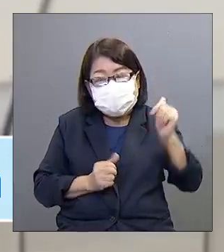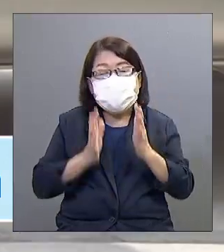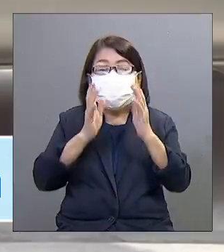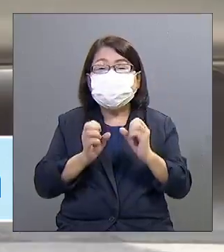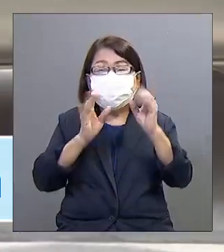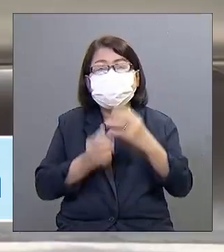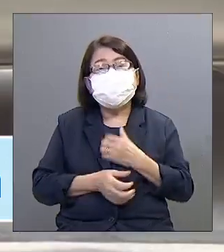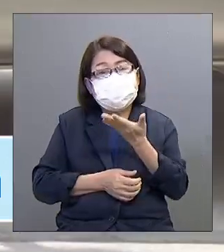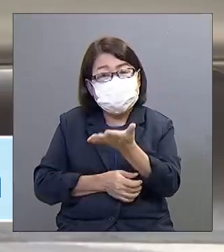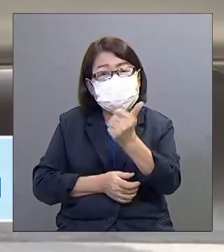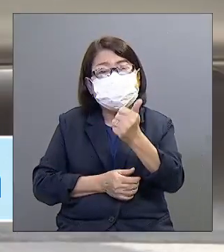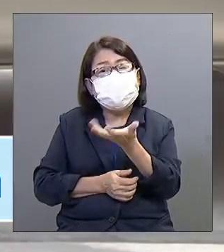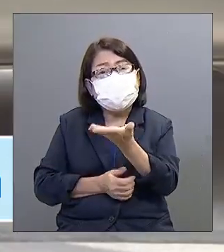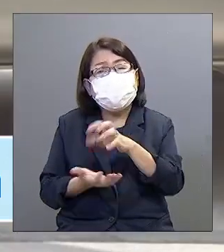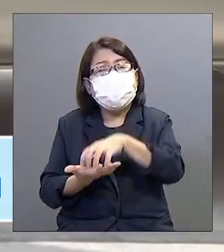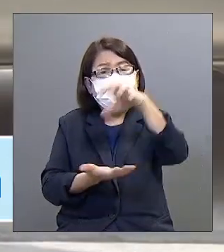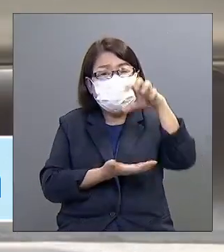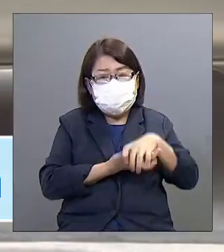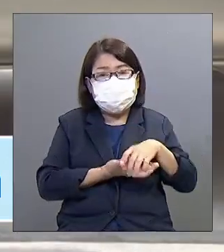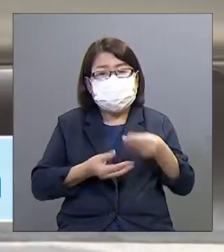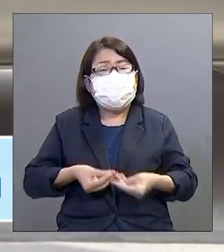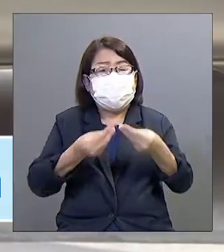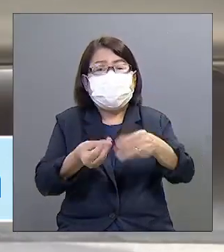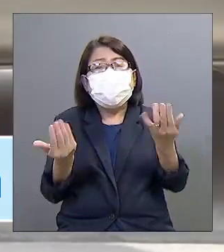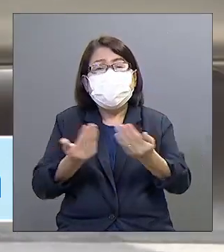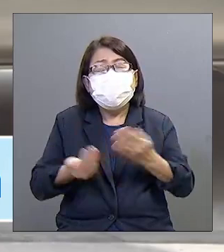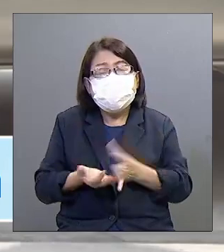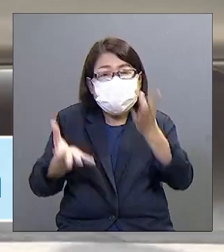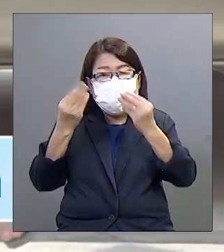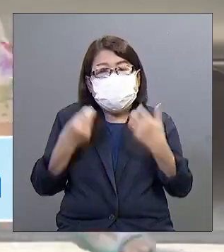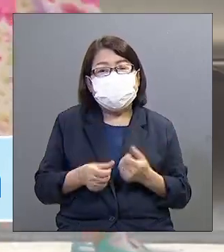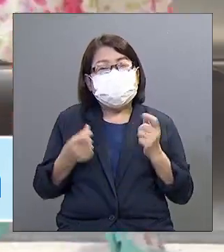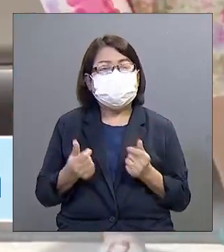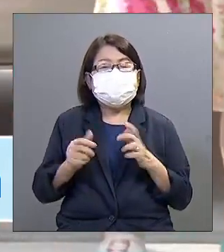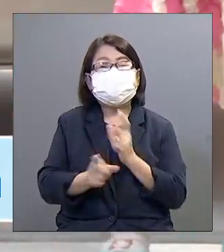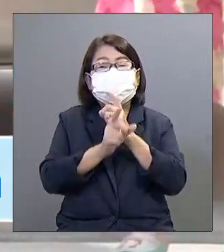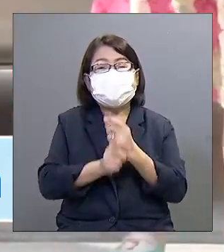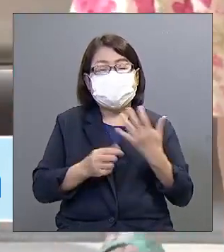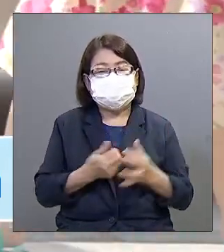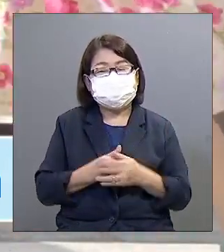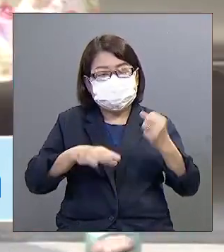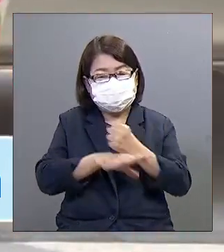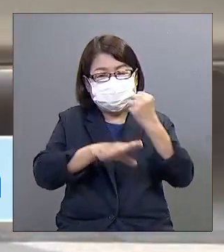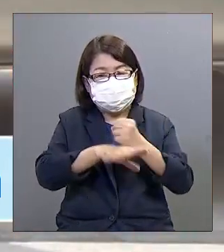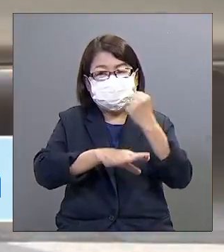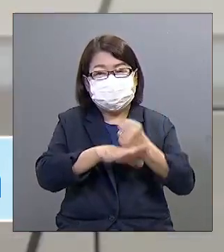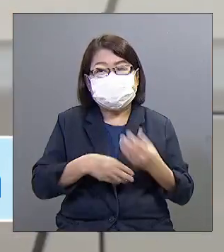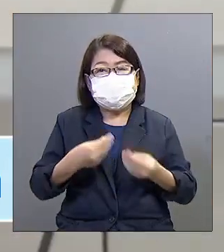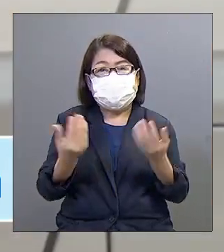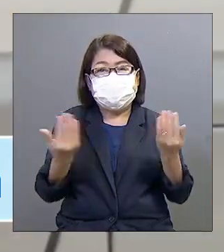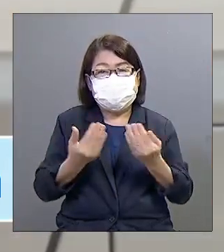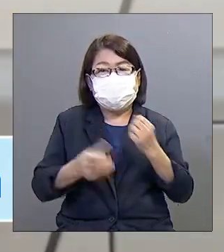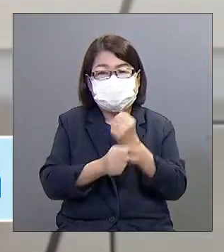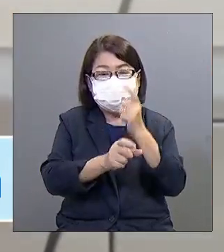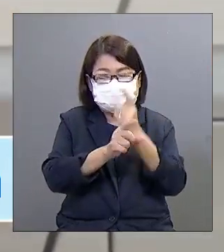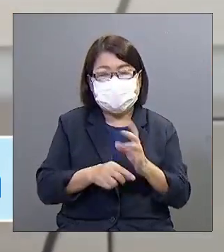อขออนุญาทว่าขอนำคลิปนี้มาให้เด็ๆ ได้ฟงแล้เต้นตามได้ไหมเป็กจกรรมเล็ๆ ให้ได้ทำกันทางตัวคุ